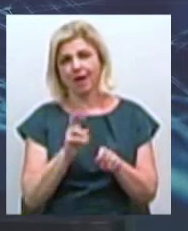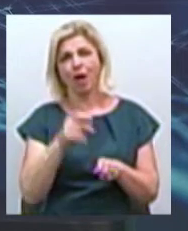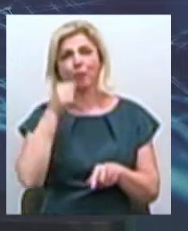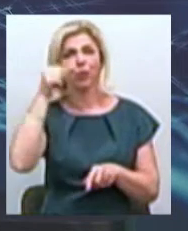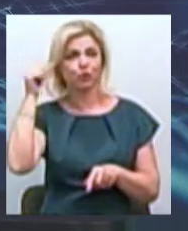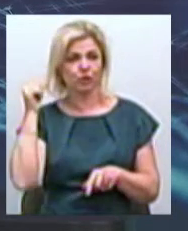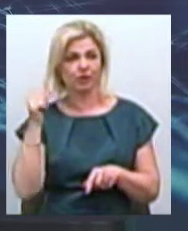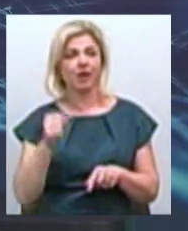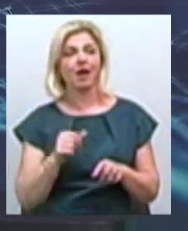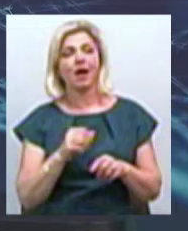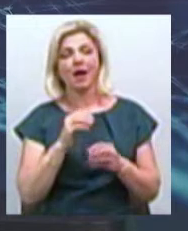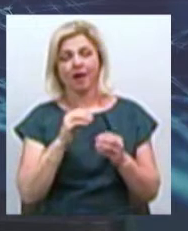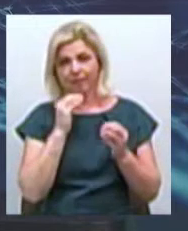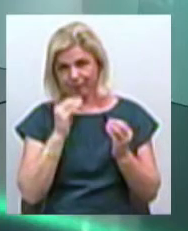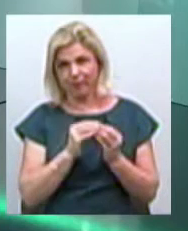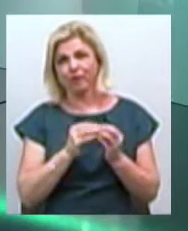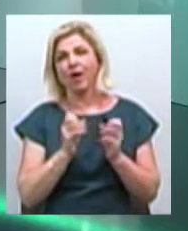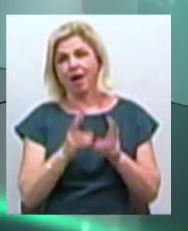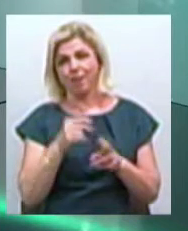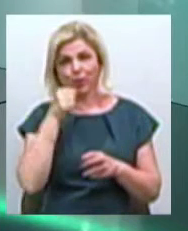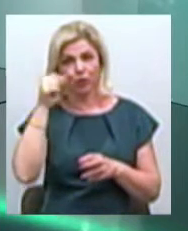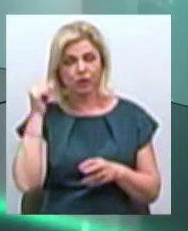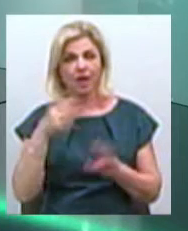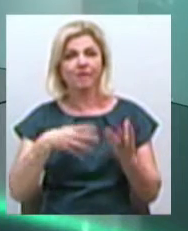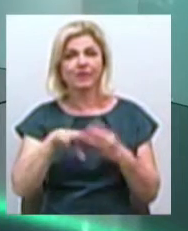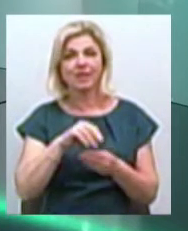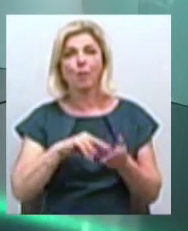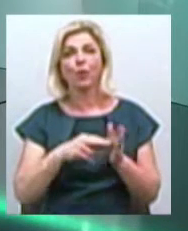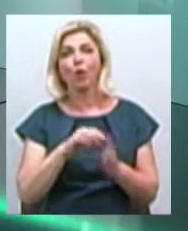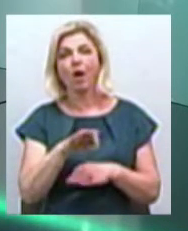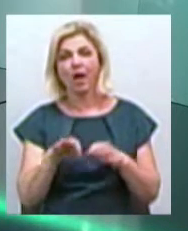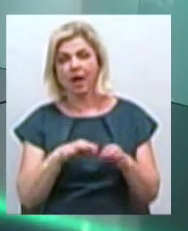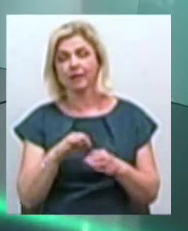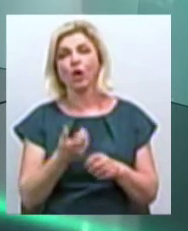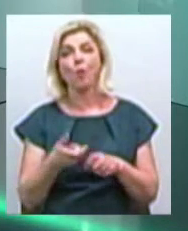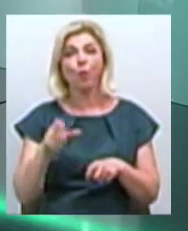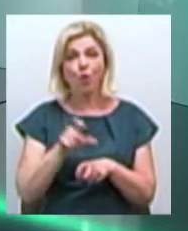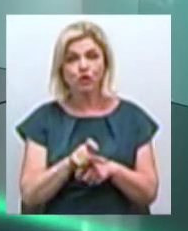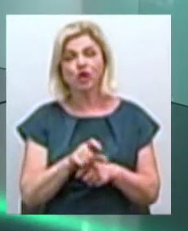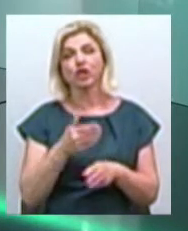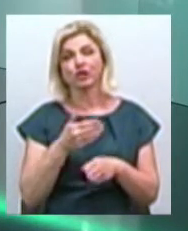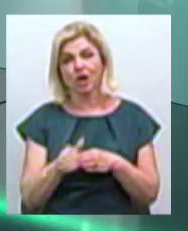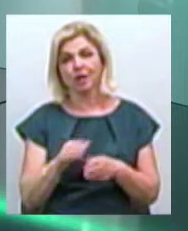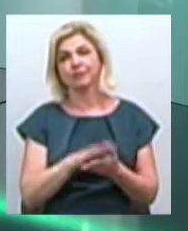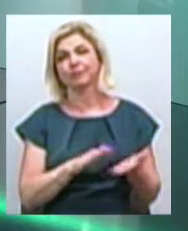Тобто тенденція зберігається, що всі проєкти подаються, більша частина проєктів подається в останні